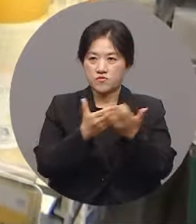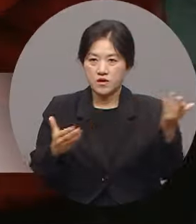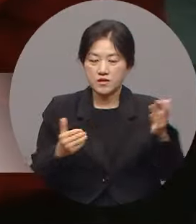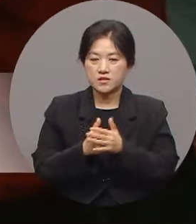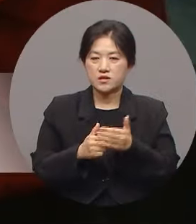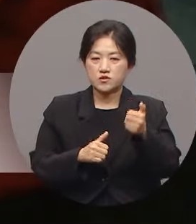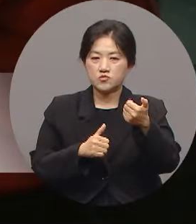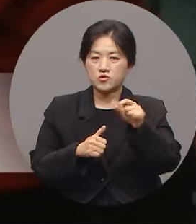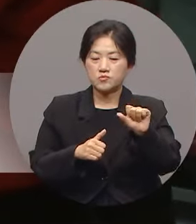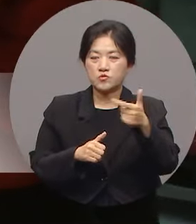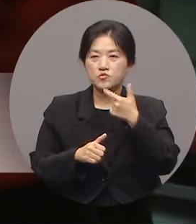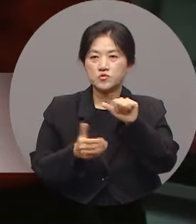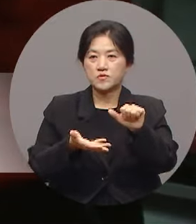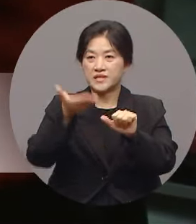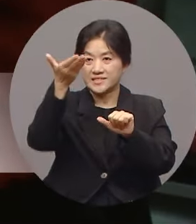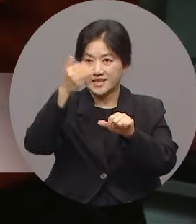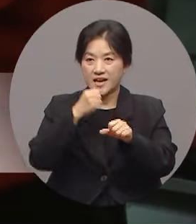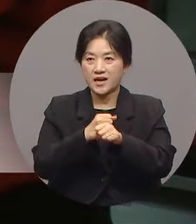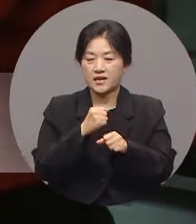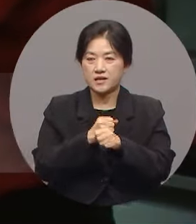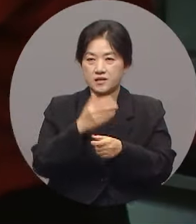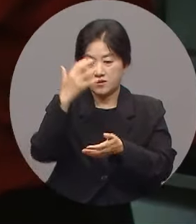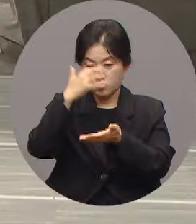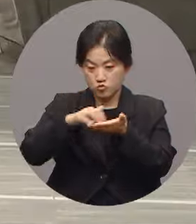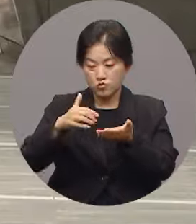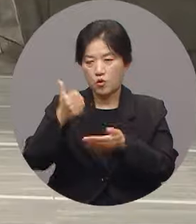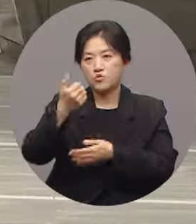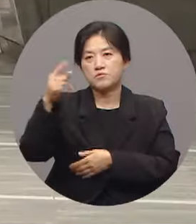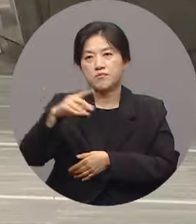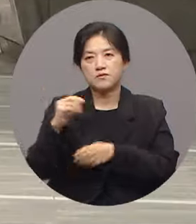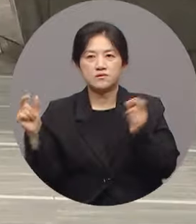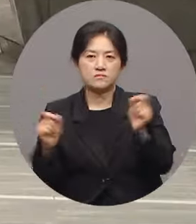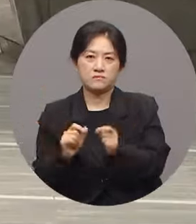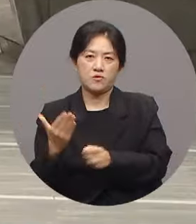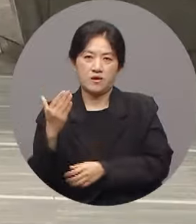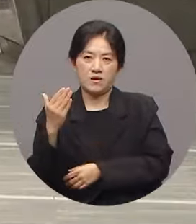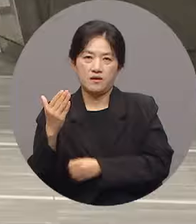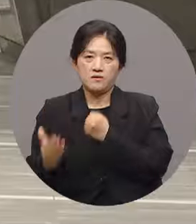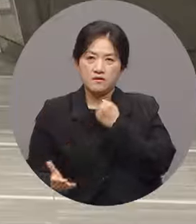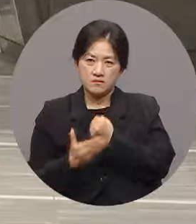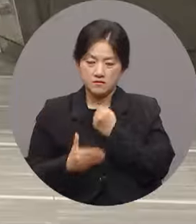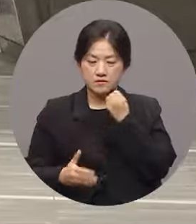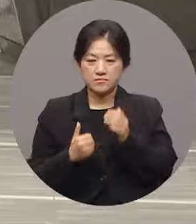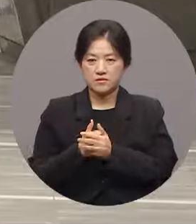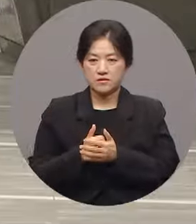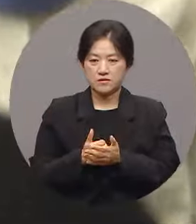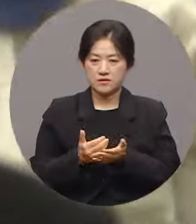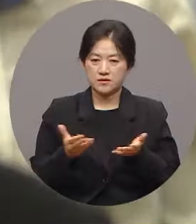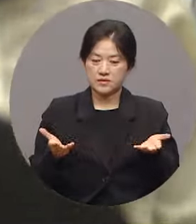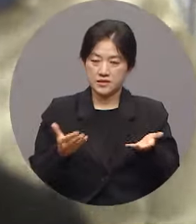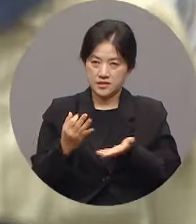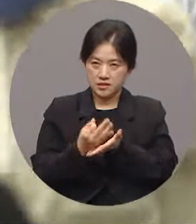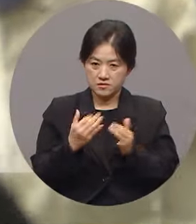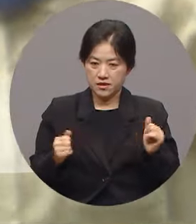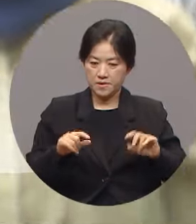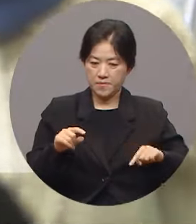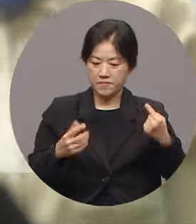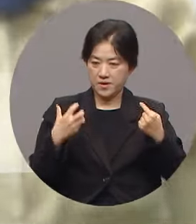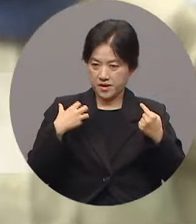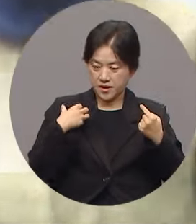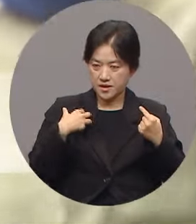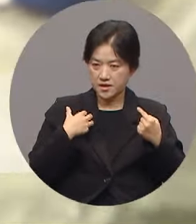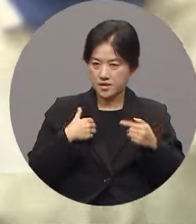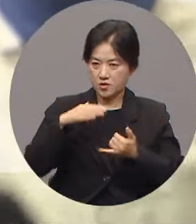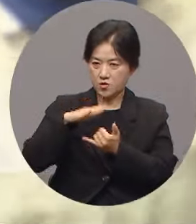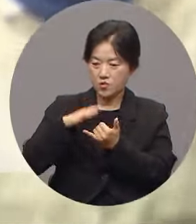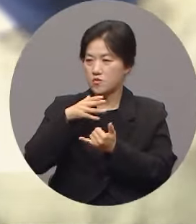65세 이상 비중이 50% 육박할 전망입니다 이에 따라 생산연령 인구 100명이 부양해야 할 유소년과 고령 인구수를